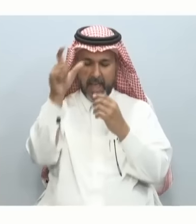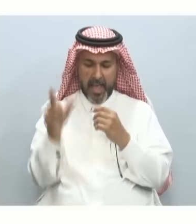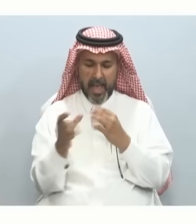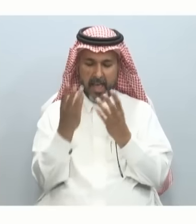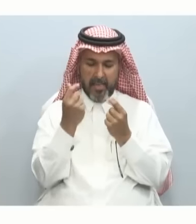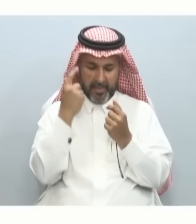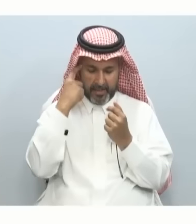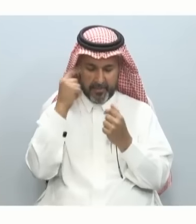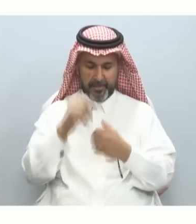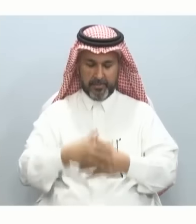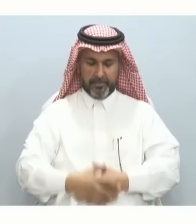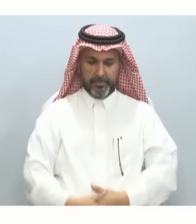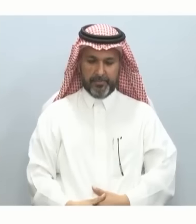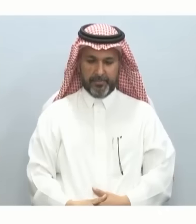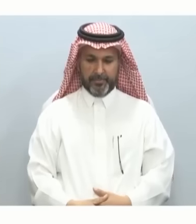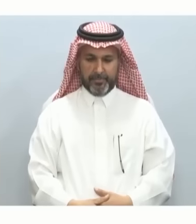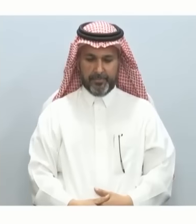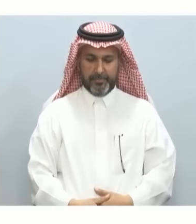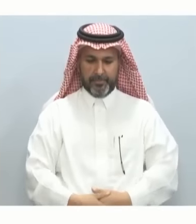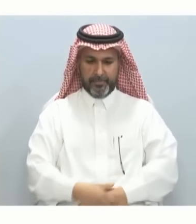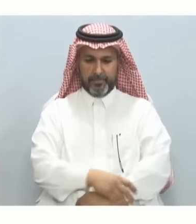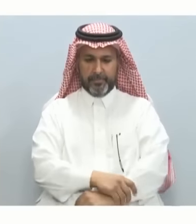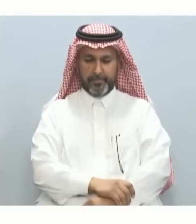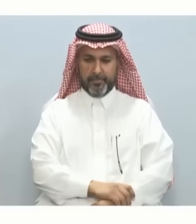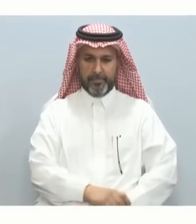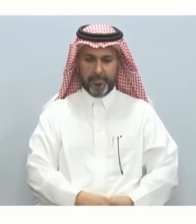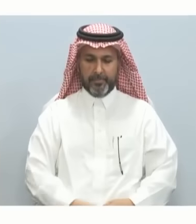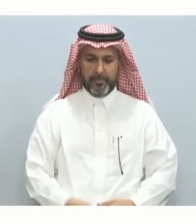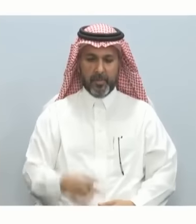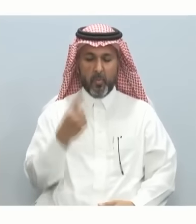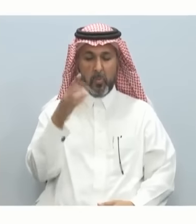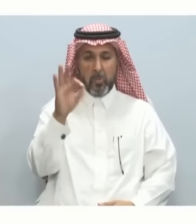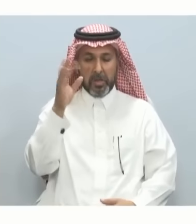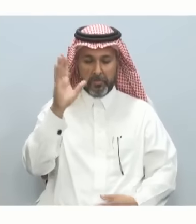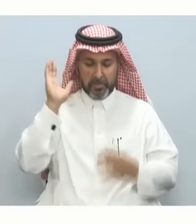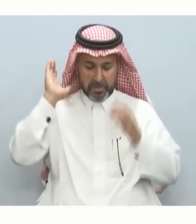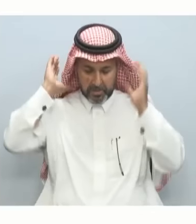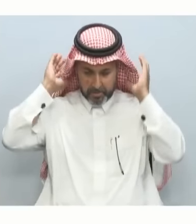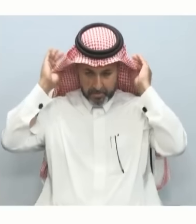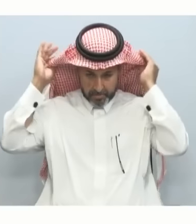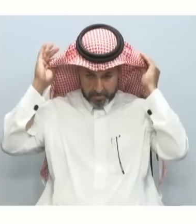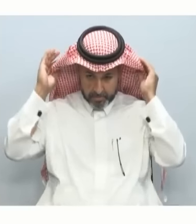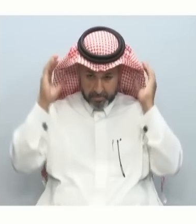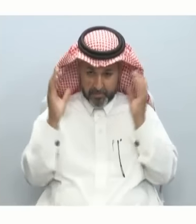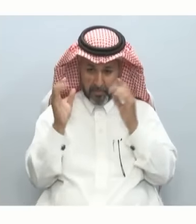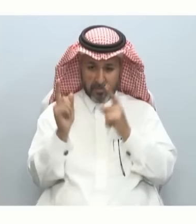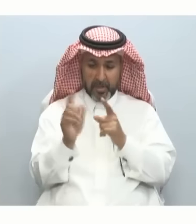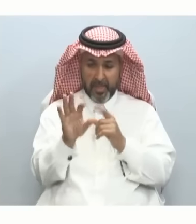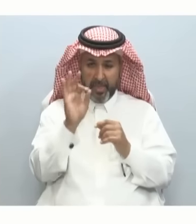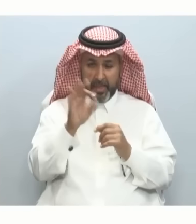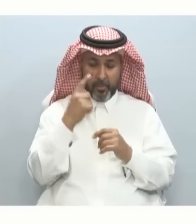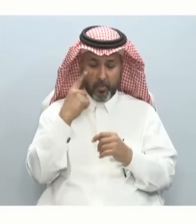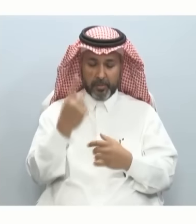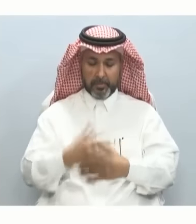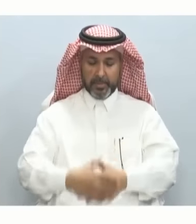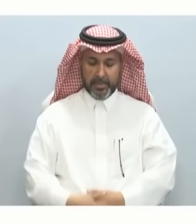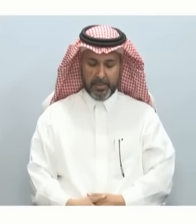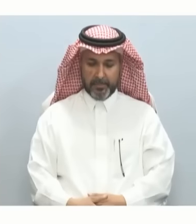لذلك نكتفي واحد من الاعداد التي تم تكرارها ابناء وبناتي لذا يمكن